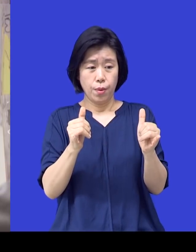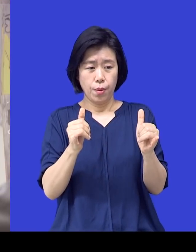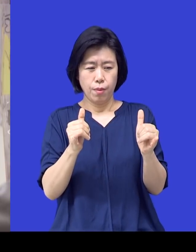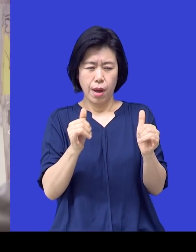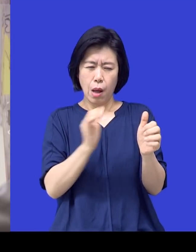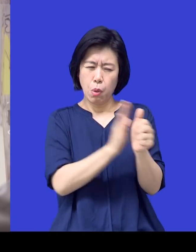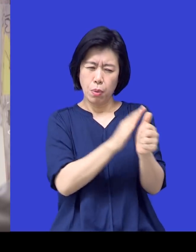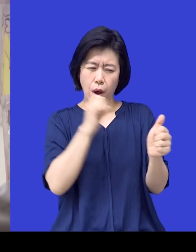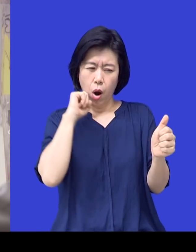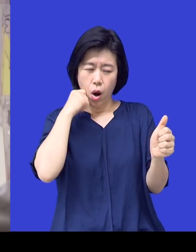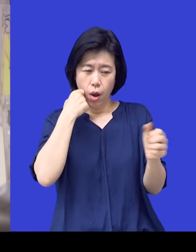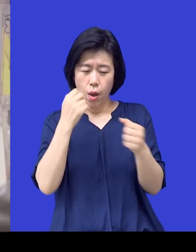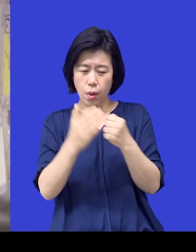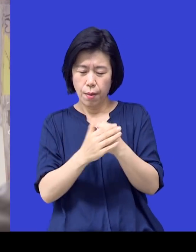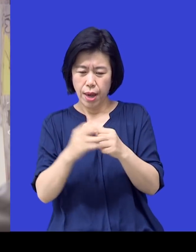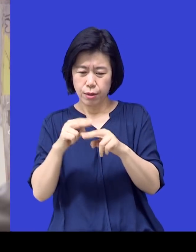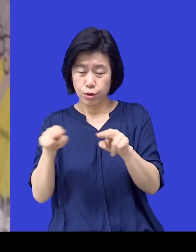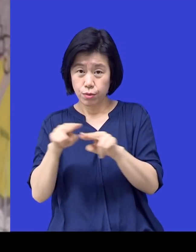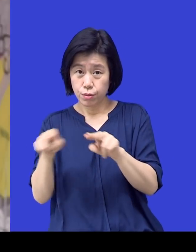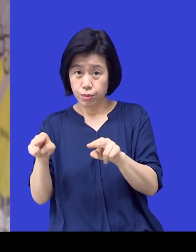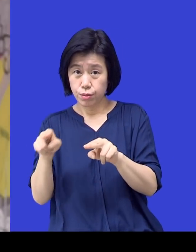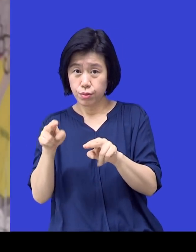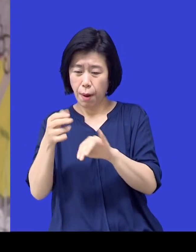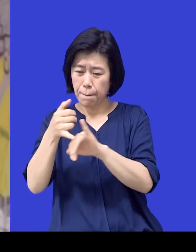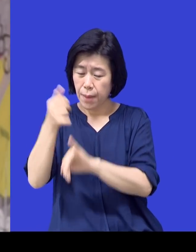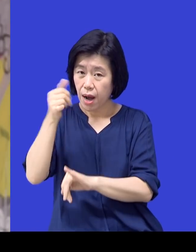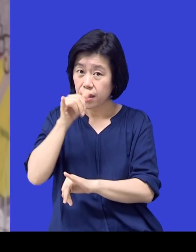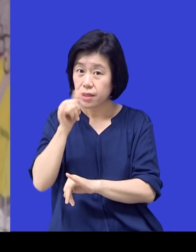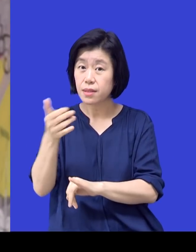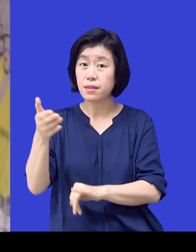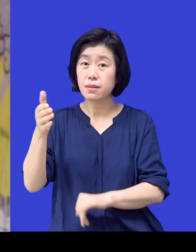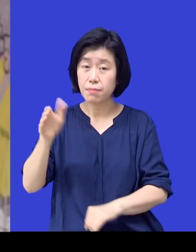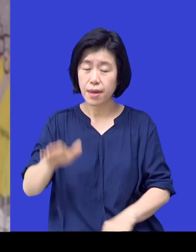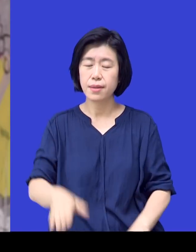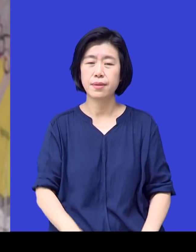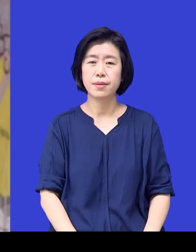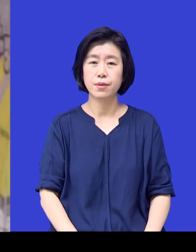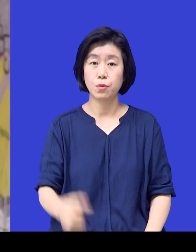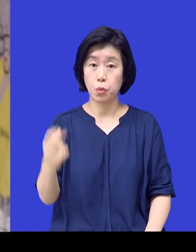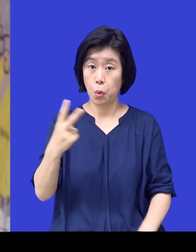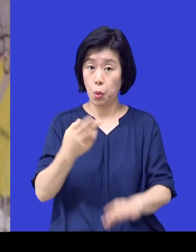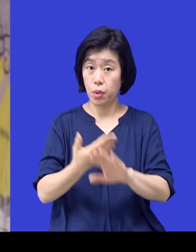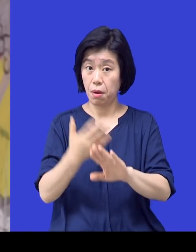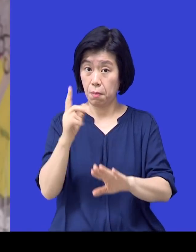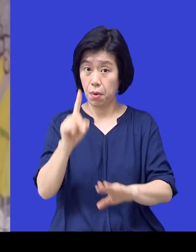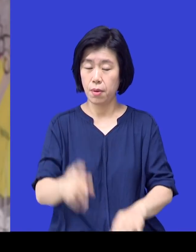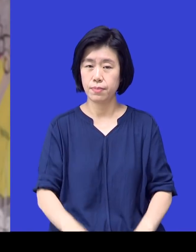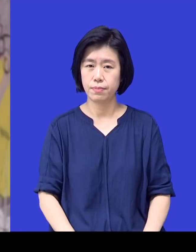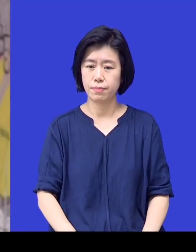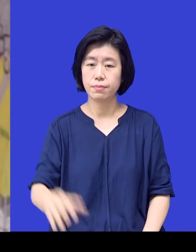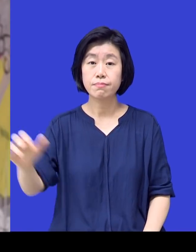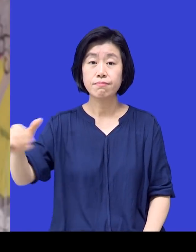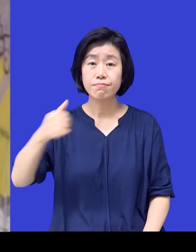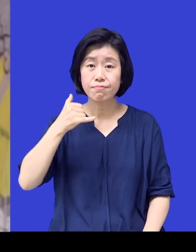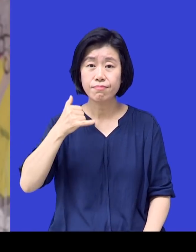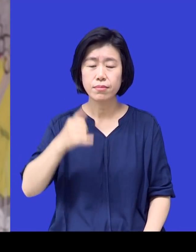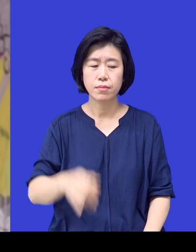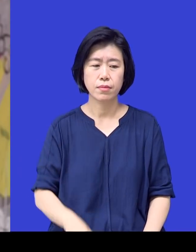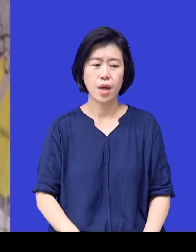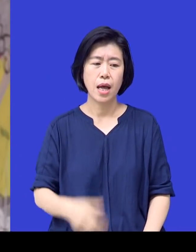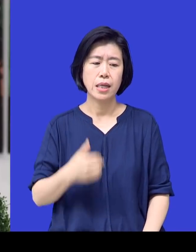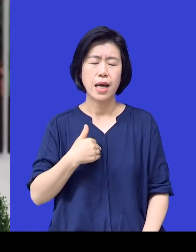가운데에는 그런 분들이 있어요. 전화 내용에 내가 이만큼 힘든데 그 아이들은 얼마나